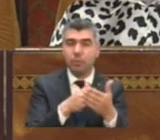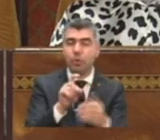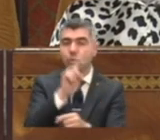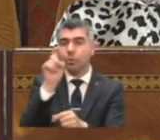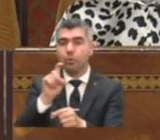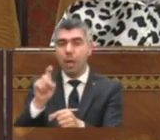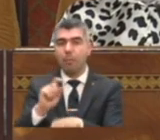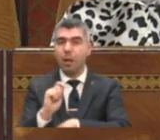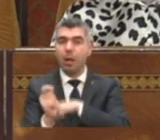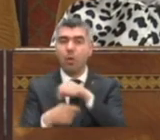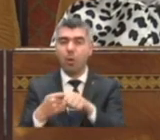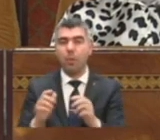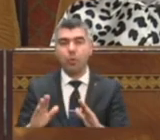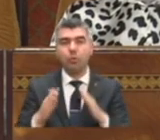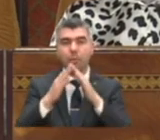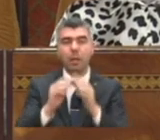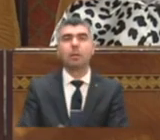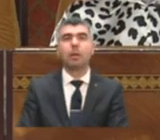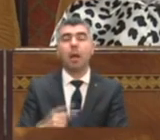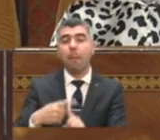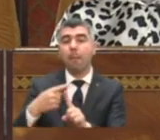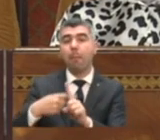الترابية بالعالم القروي والجبلي، بالإضافة